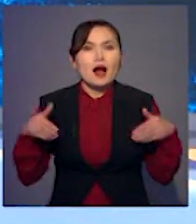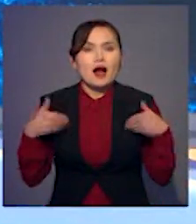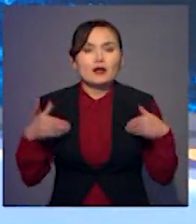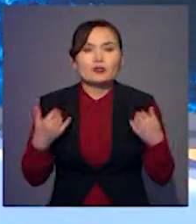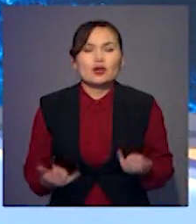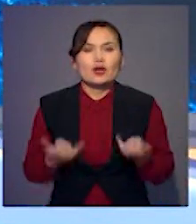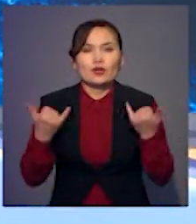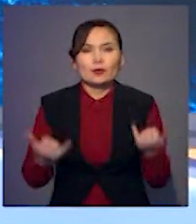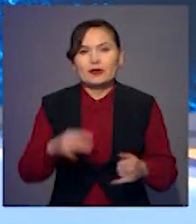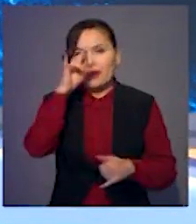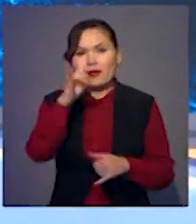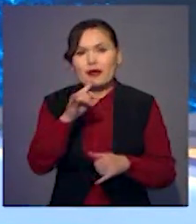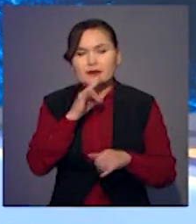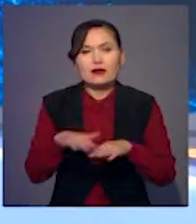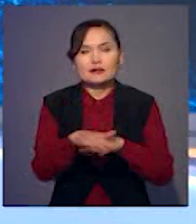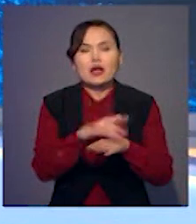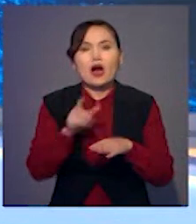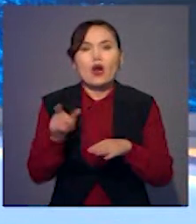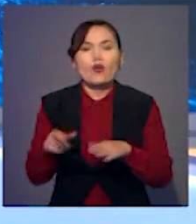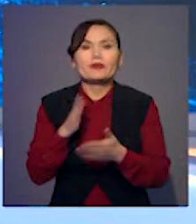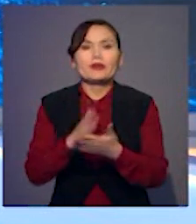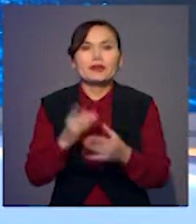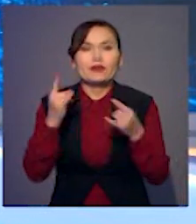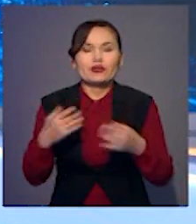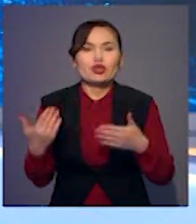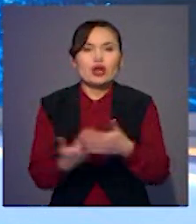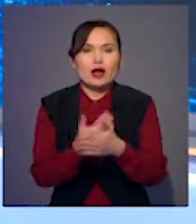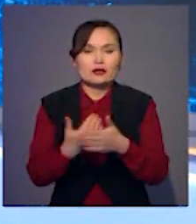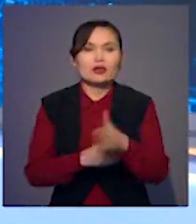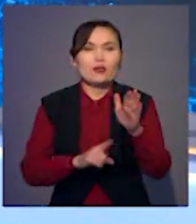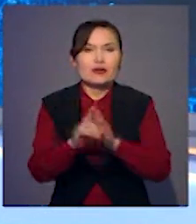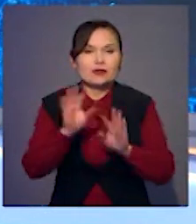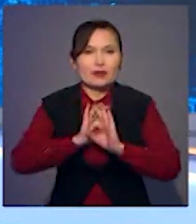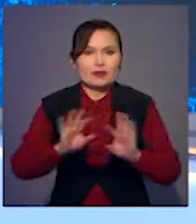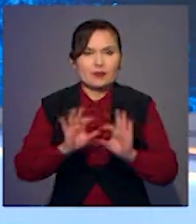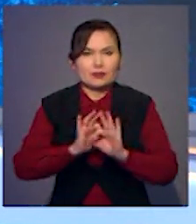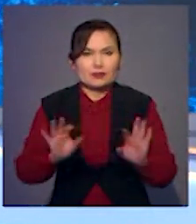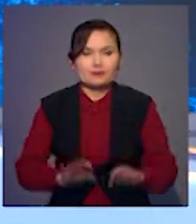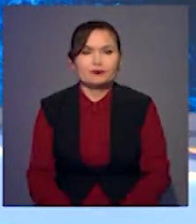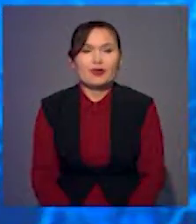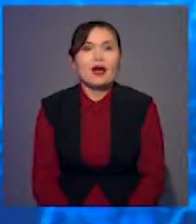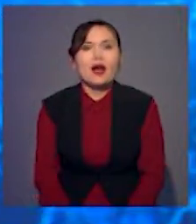Армысыздар, тікелей эфирде жаңалықтар уақыты. Сіздермен бірге Мақпала Субайқызы және Самал Жантемір.